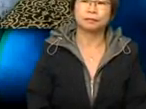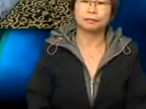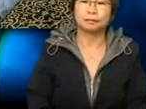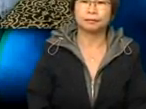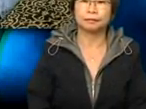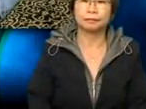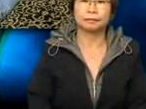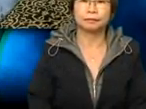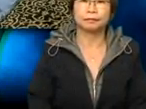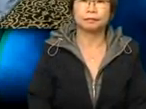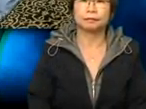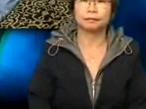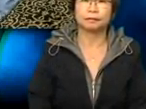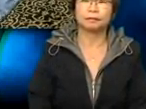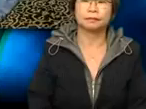Tolong, Kak Ati.